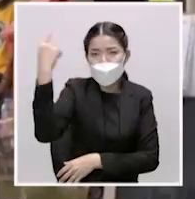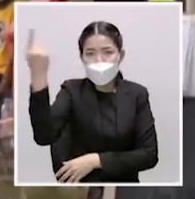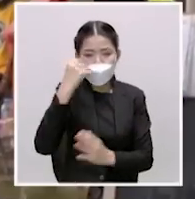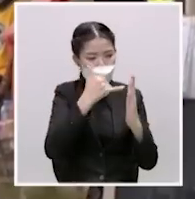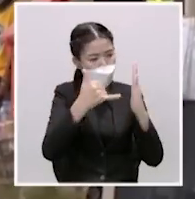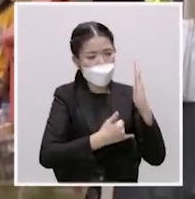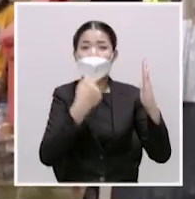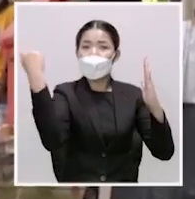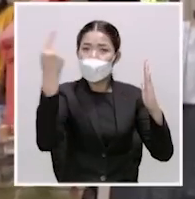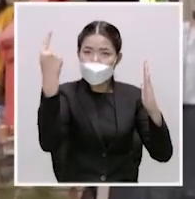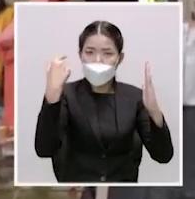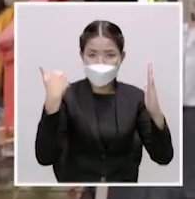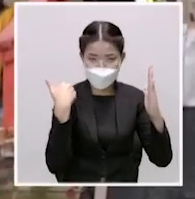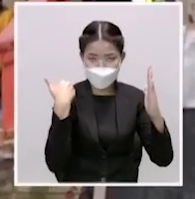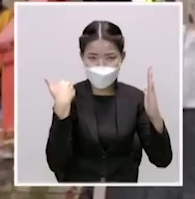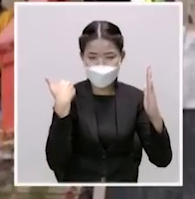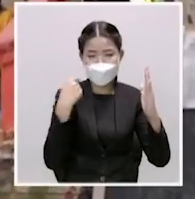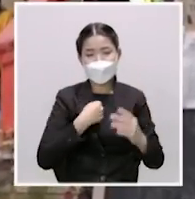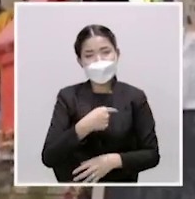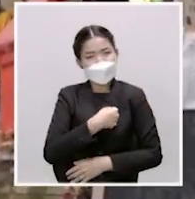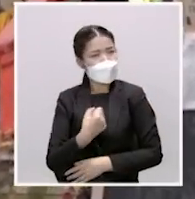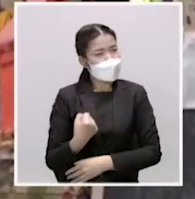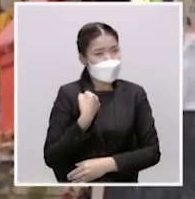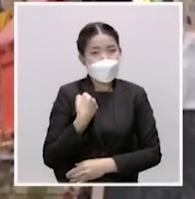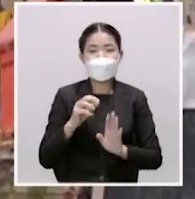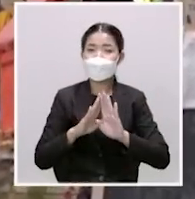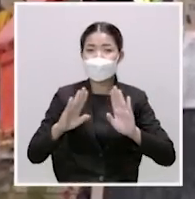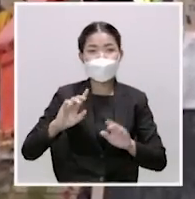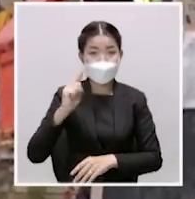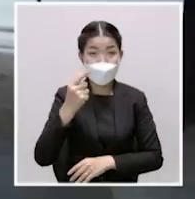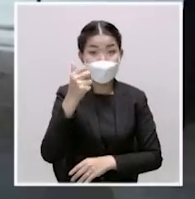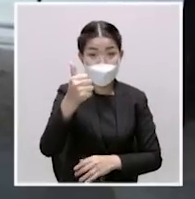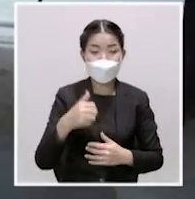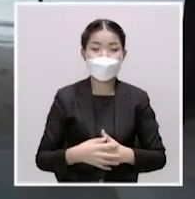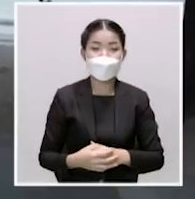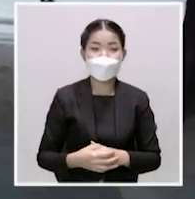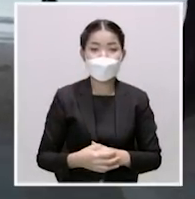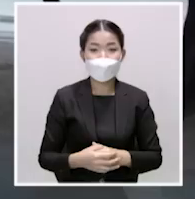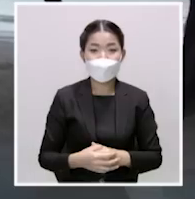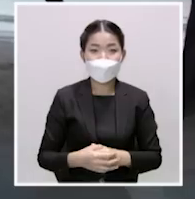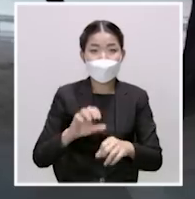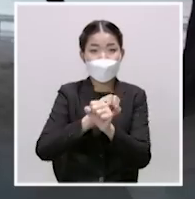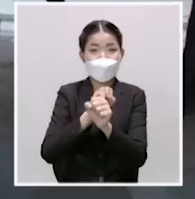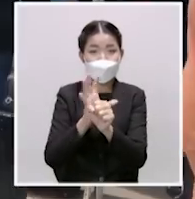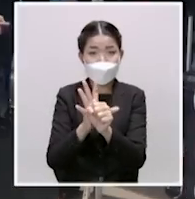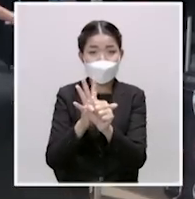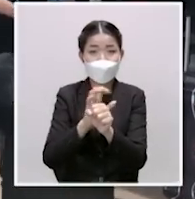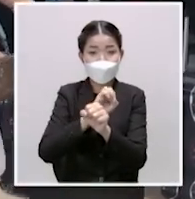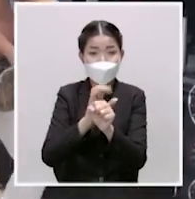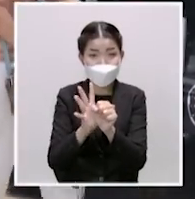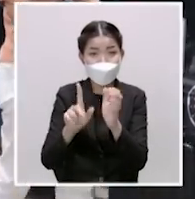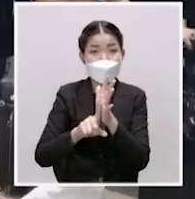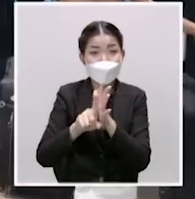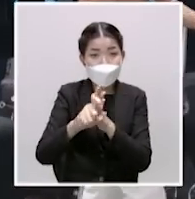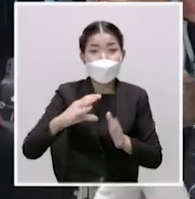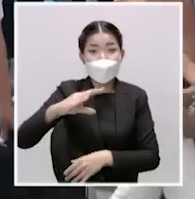ะทุกพื้นที่ทั่วประเทศไทยนะครับพวกเราก็มีกำลังใจที่จะเปิดมาอีกครั้งหนึ่งนะแต่พอโอไมครอนมานะครับแล้วก็ปิด